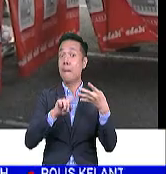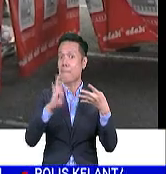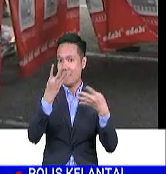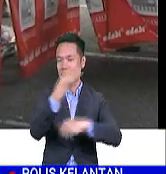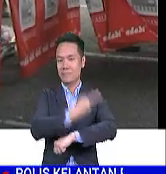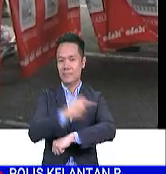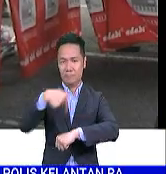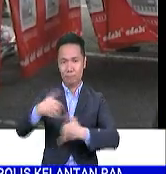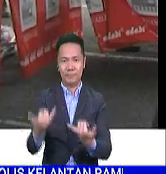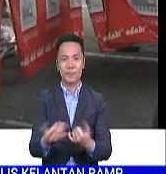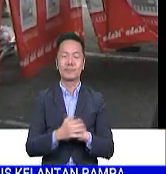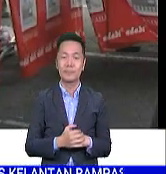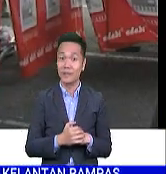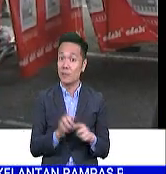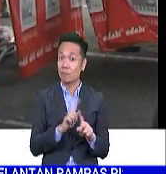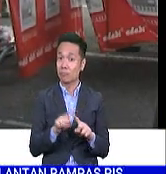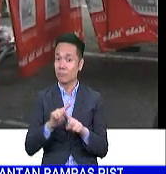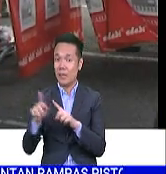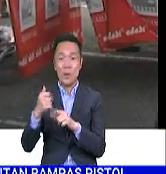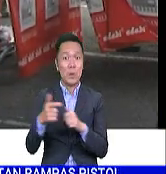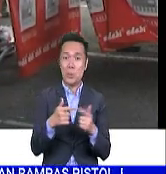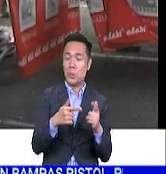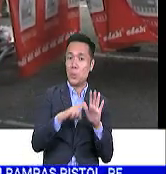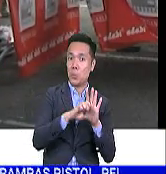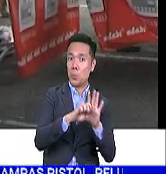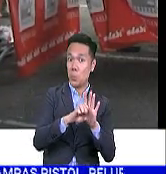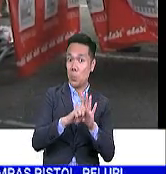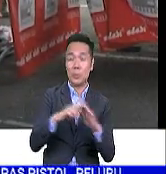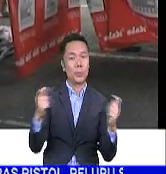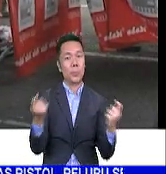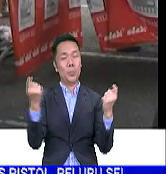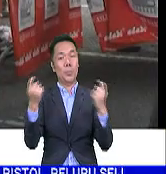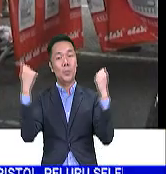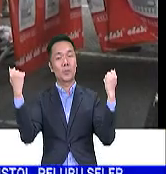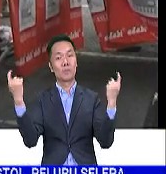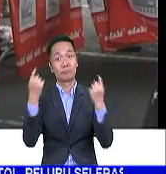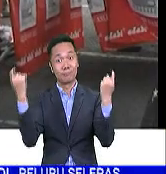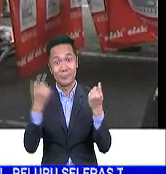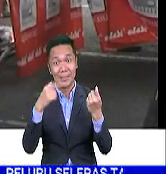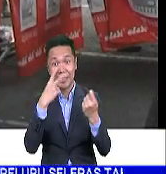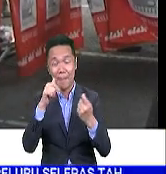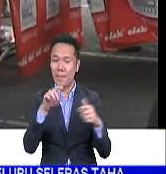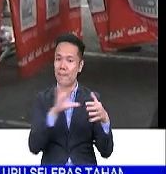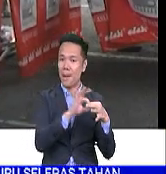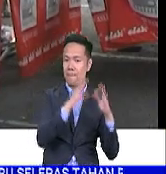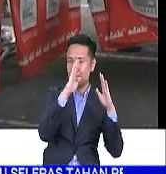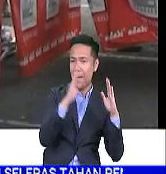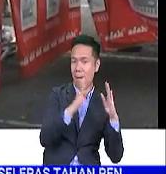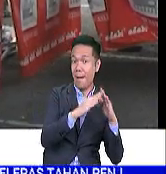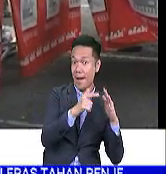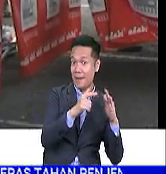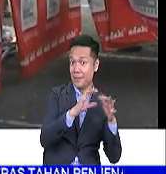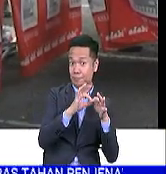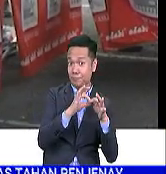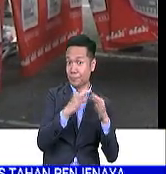Karnival ini yang berlangsung dengan pelbagai pengisian menarik. Karnival Anjuran IKS Malaysia dengan kerjasama Pang FM ini akan